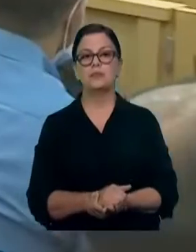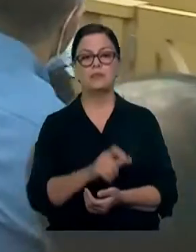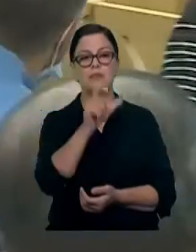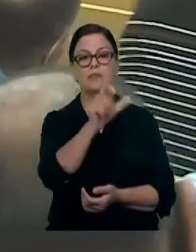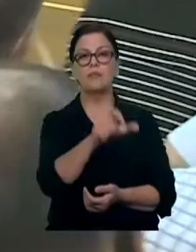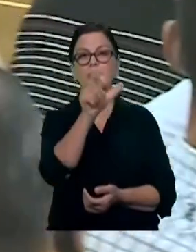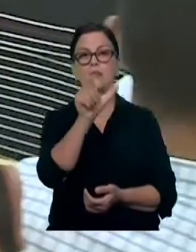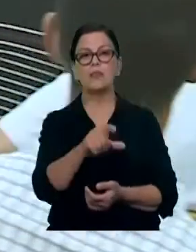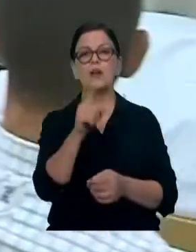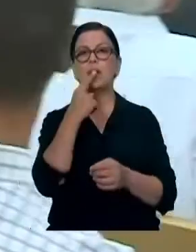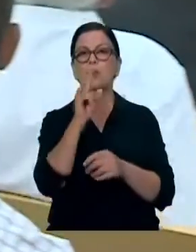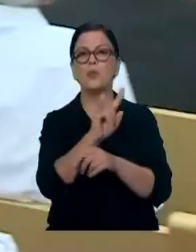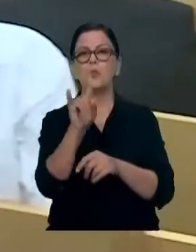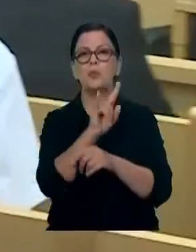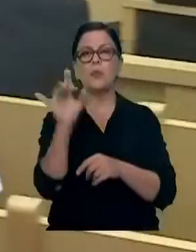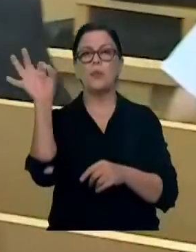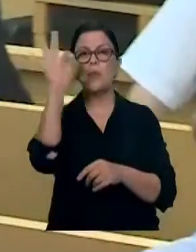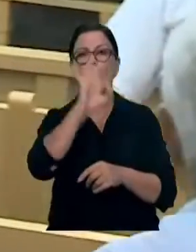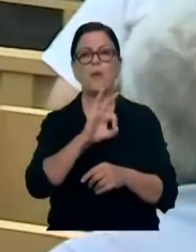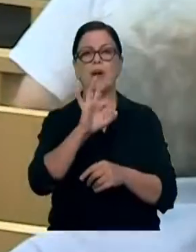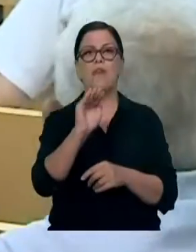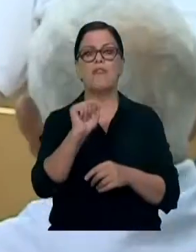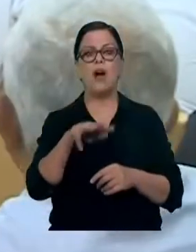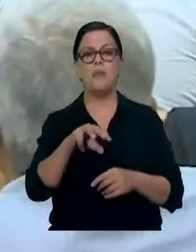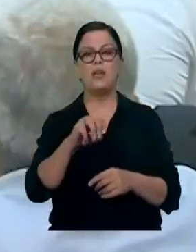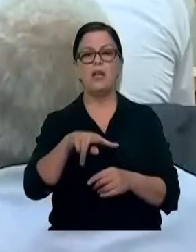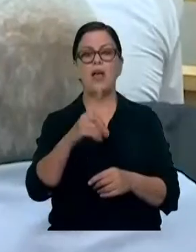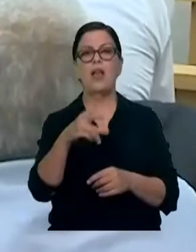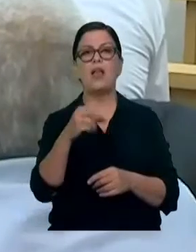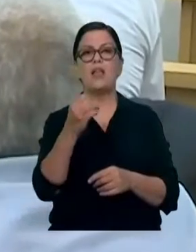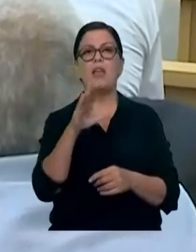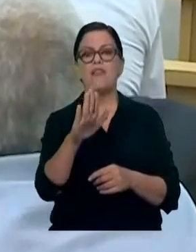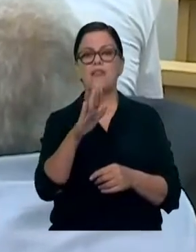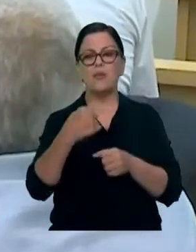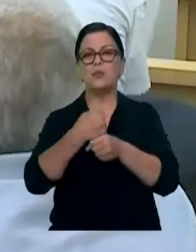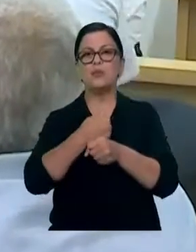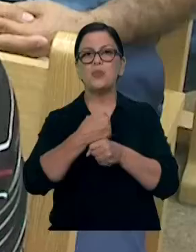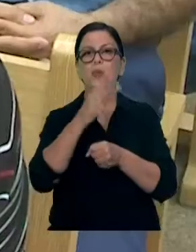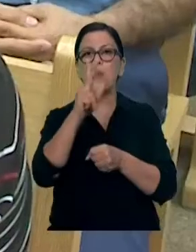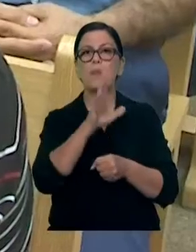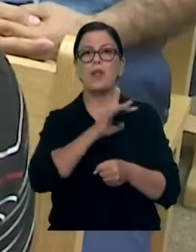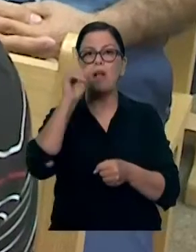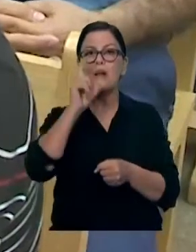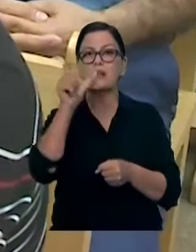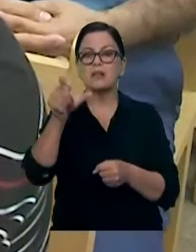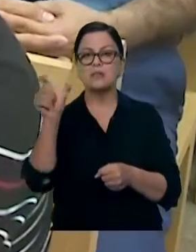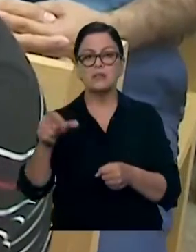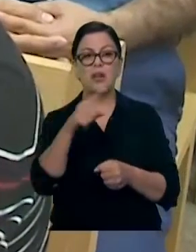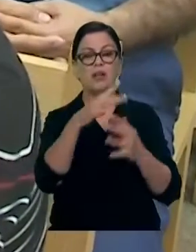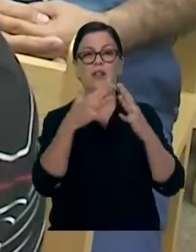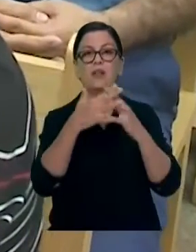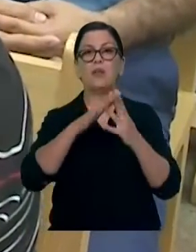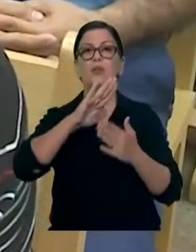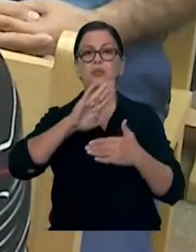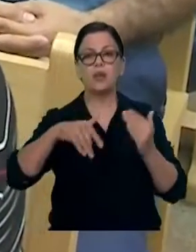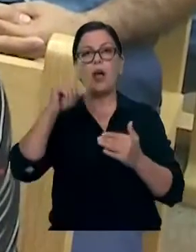Təqsirləndirilən şəxslərin yalan danışdığını deyən zərər çəkmiş Famil Əliyev isə bildirib ki, Lyudvik Mkrtıçyan və Alyosha Xosrovyan müharibə bitəndən sonra